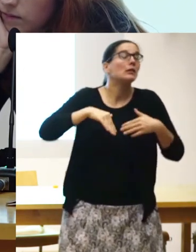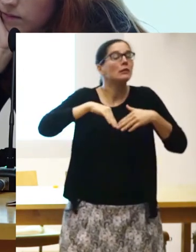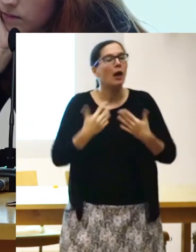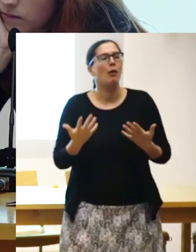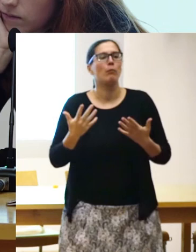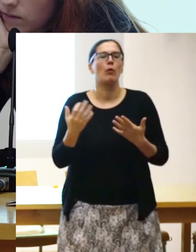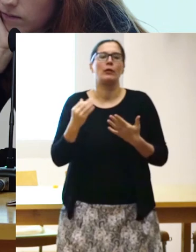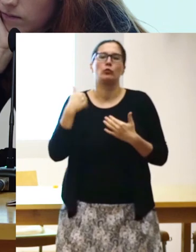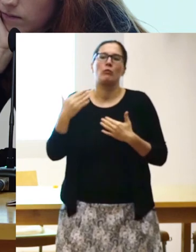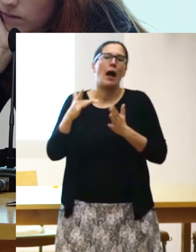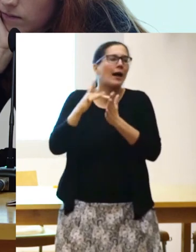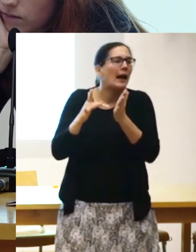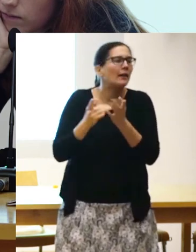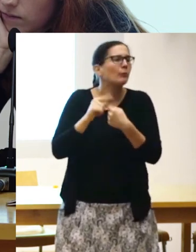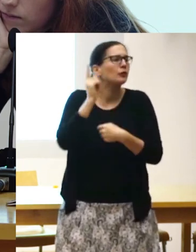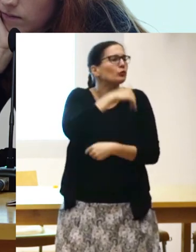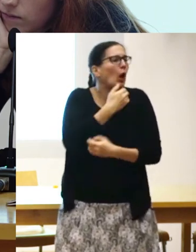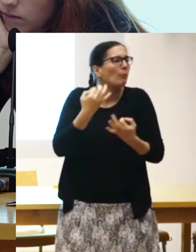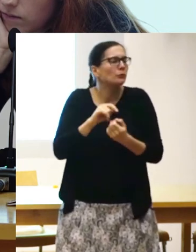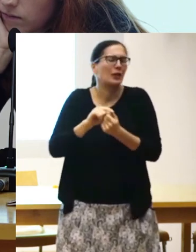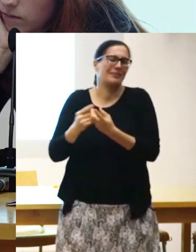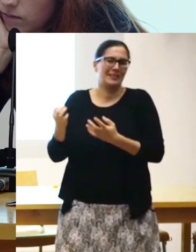nějakými kredity ve škole nebo tak dále.